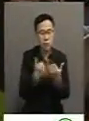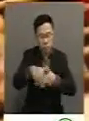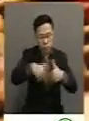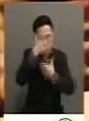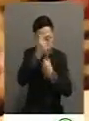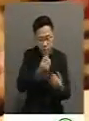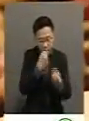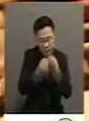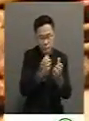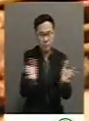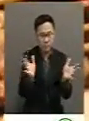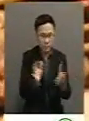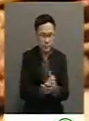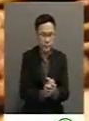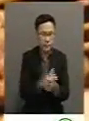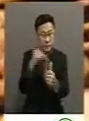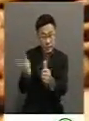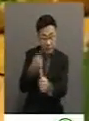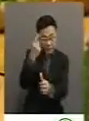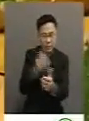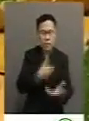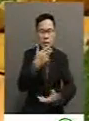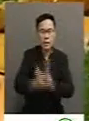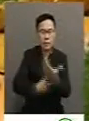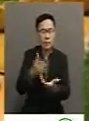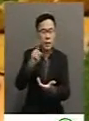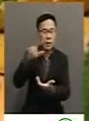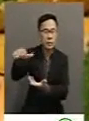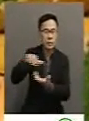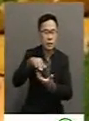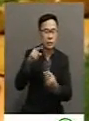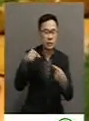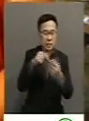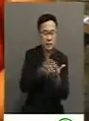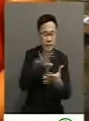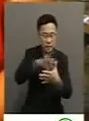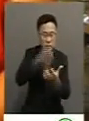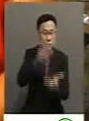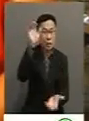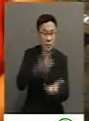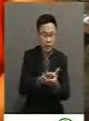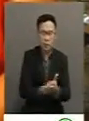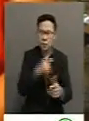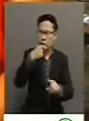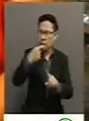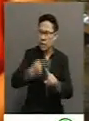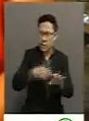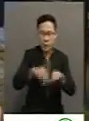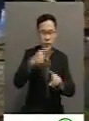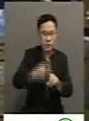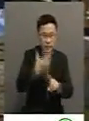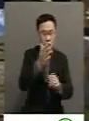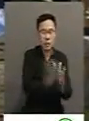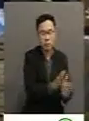ใจนี่มากทีเดียวนะคะ ใช่ครับบอกว่าเริ่มขายมานะครับคือไปรับเนื้อจระเข้เนี่ยนะมาจากฟาร์มนะครับเริ่มขายตั้งแต่เดือนพฤษภาคม